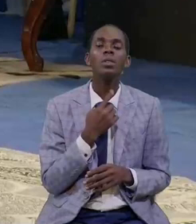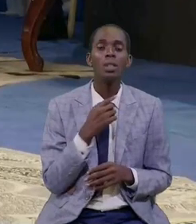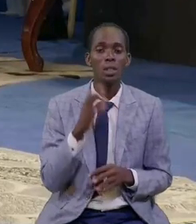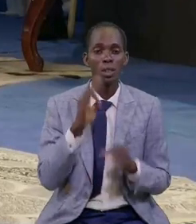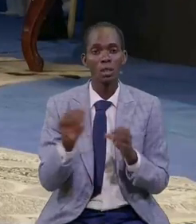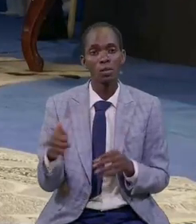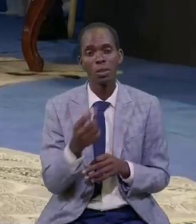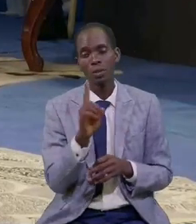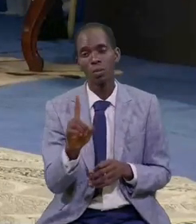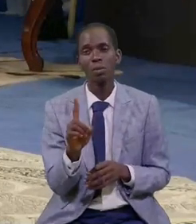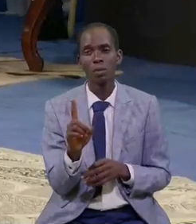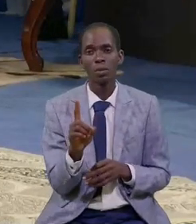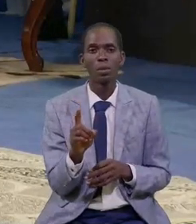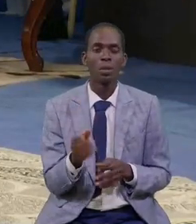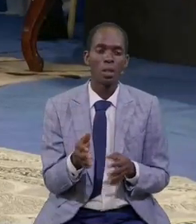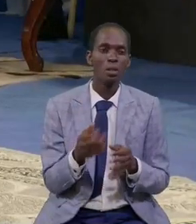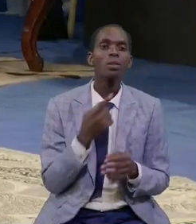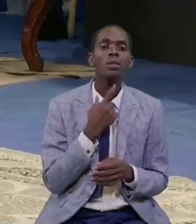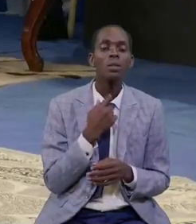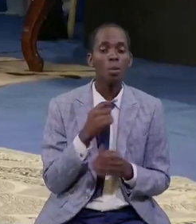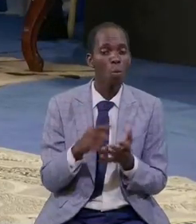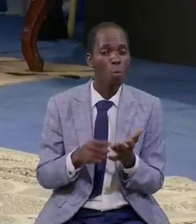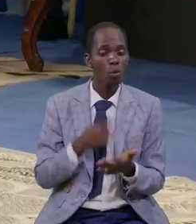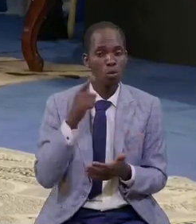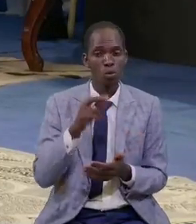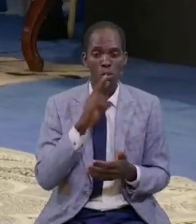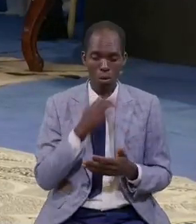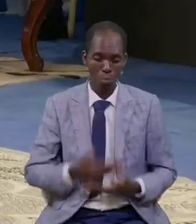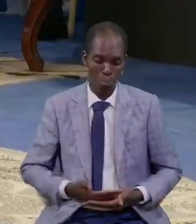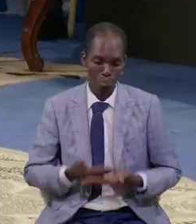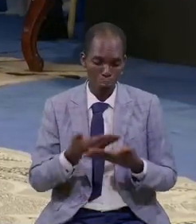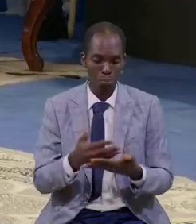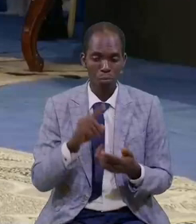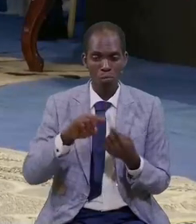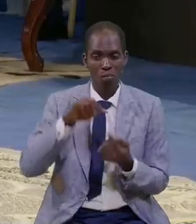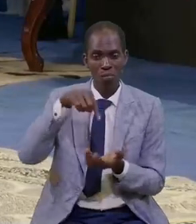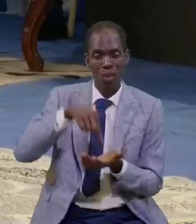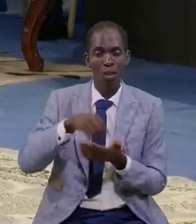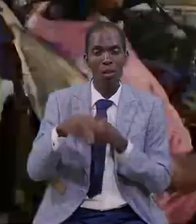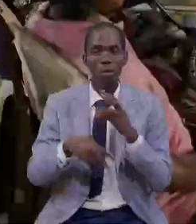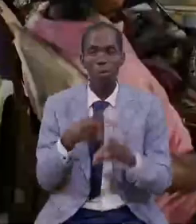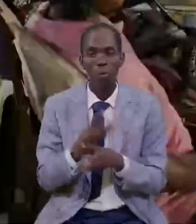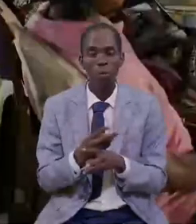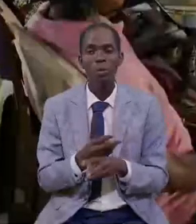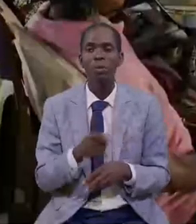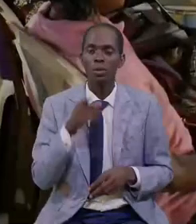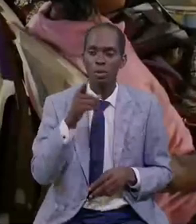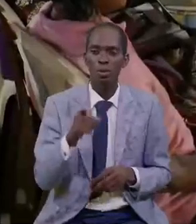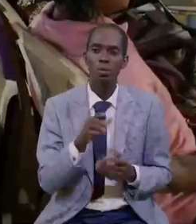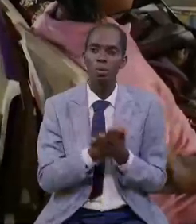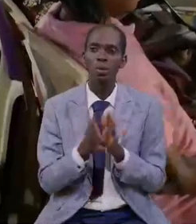quelqu'un a soif dès que tu es né dans le monde tu as